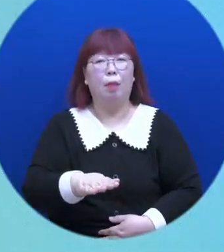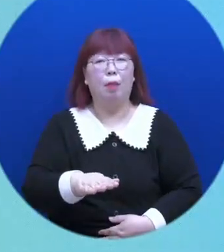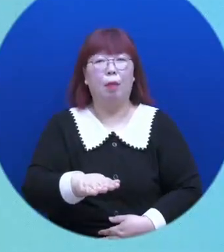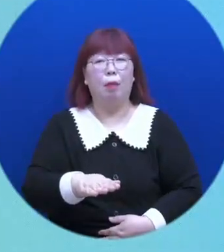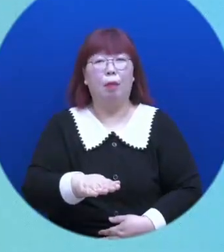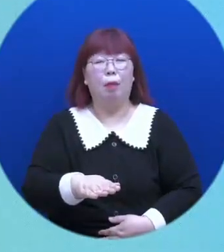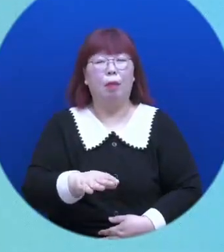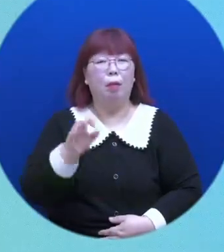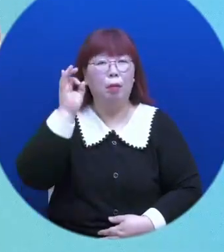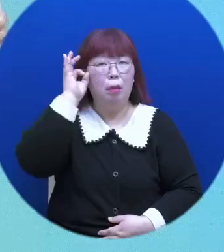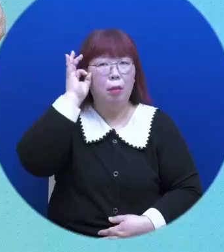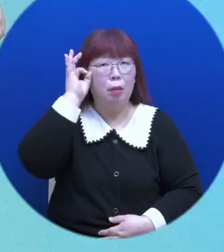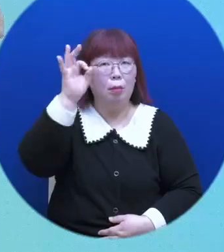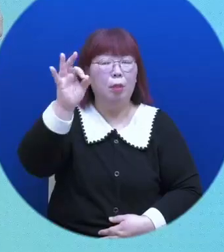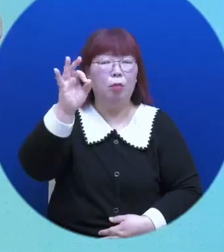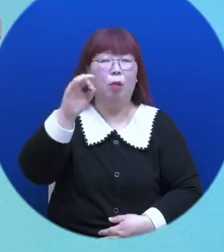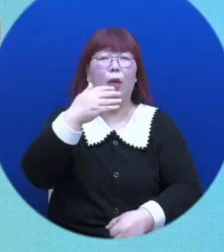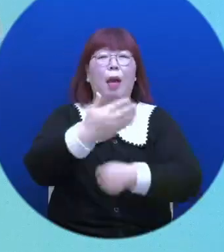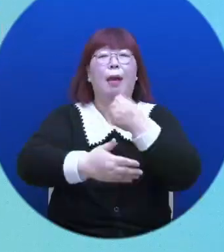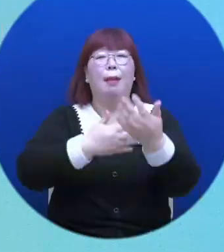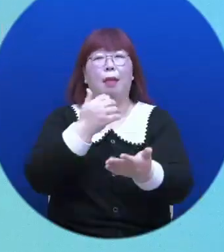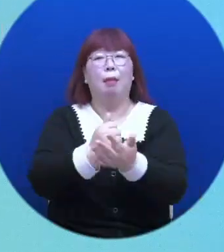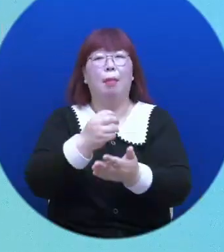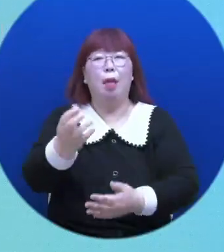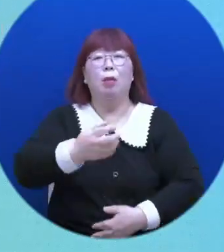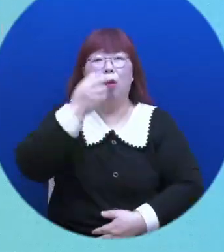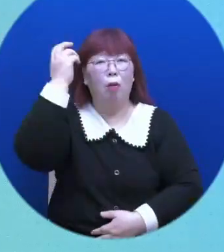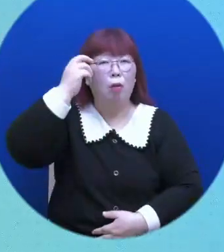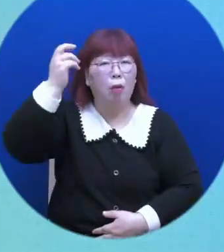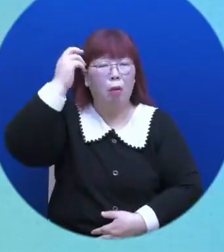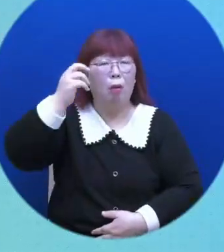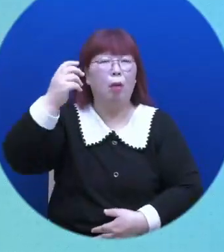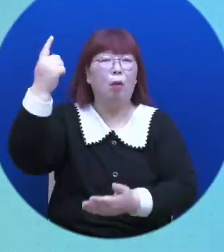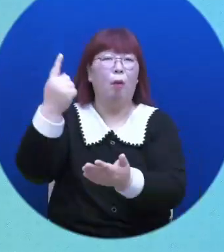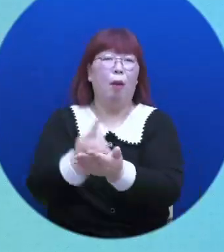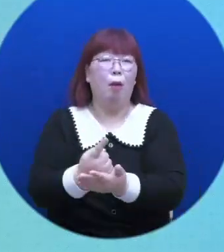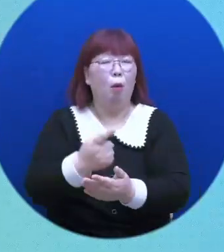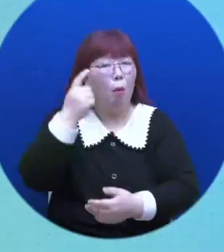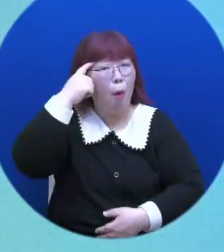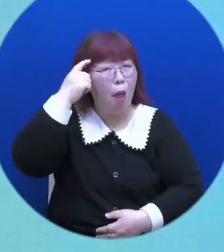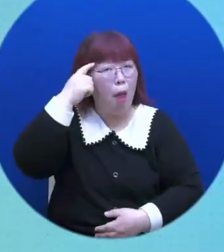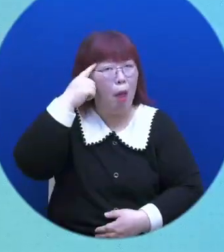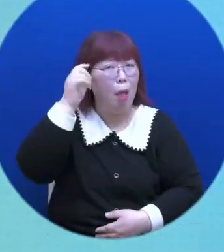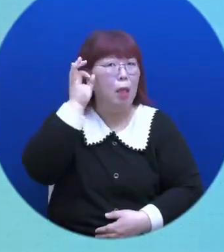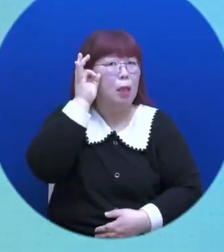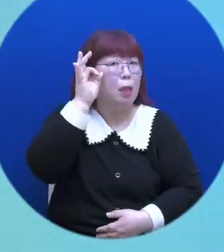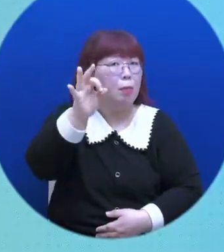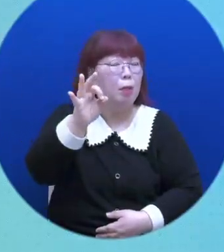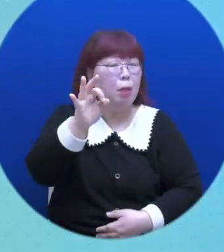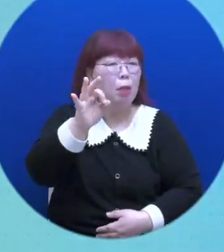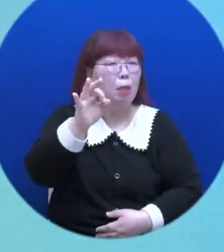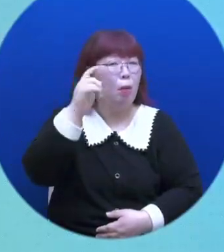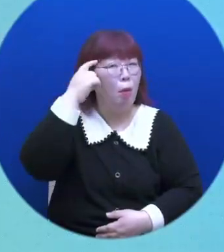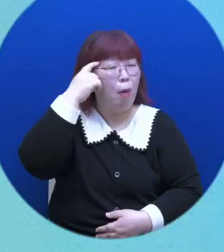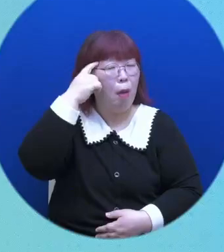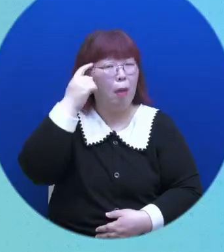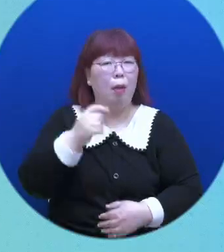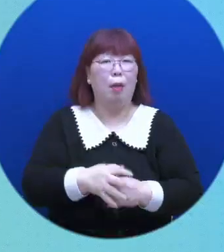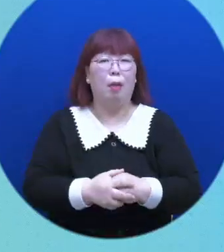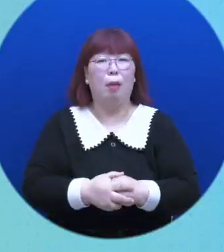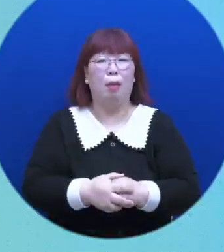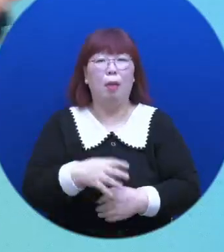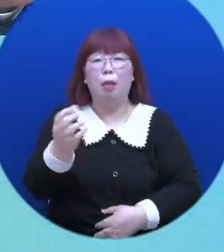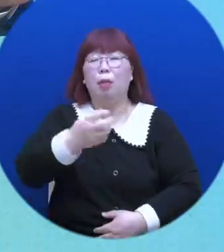만에 하나님의 성령이 임해요. 왜 하필 10일일까요? 하나님께서 약속된 그